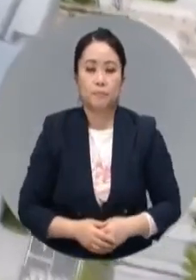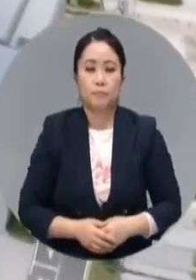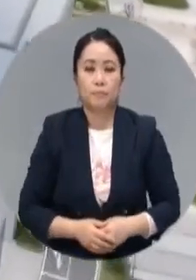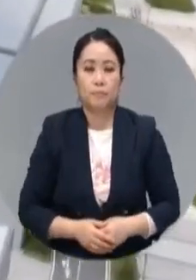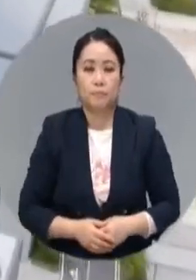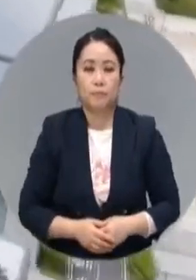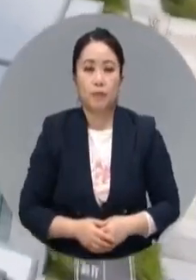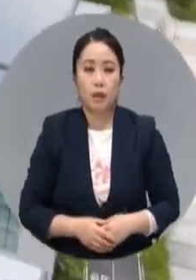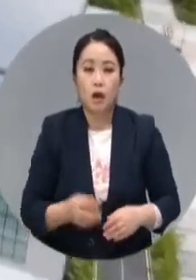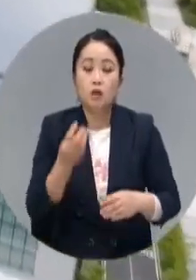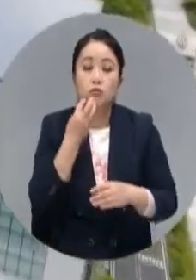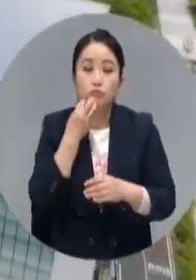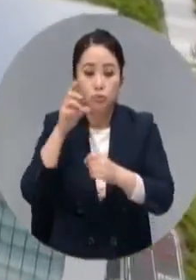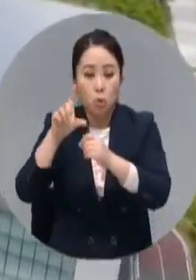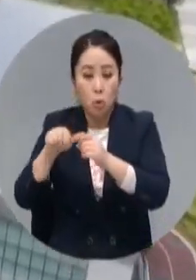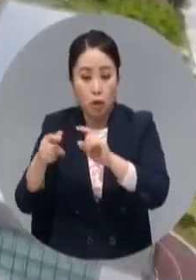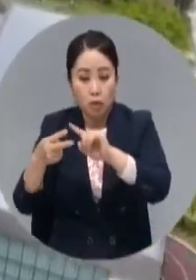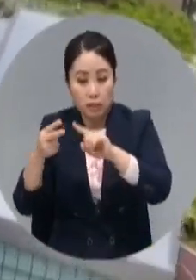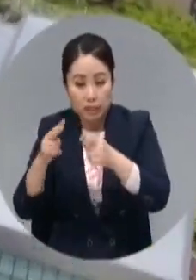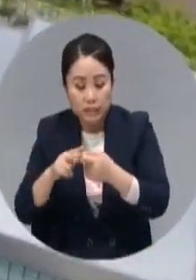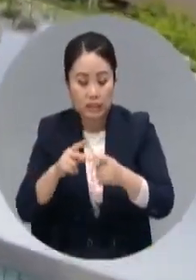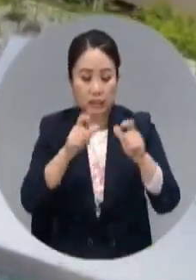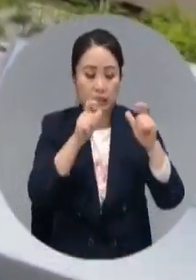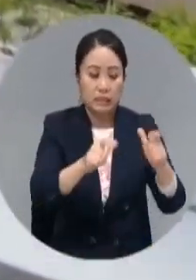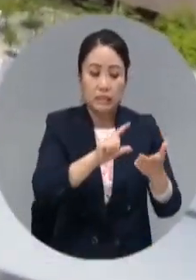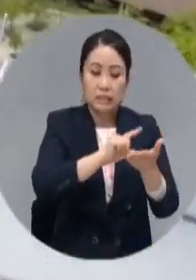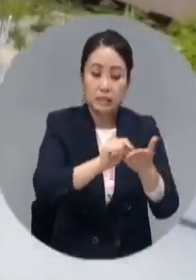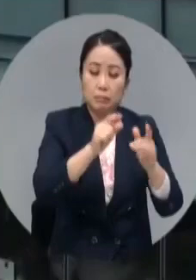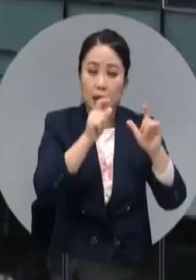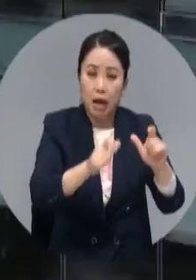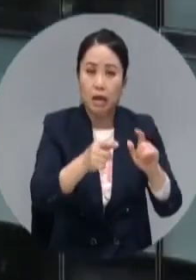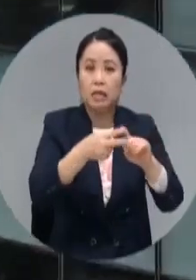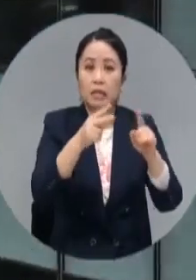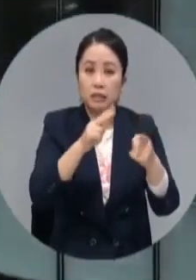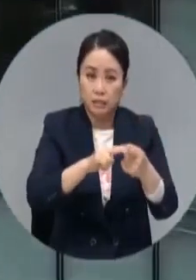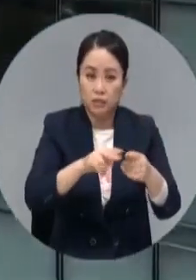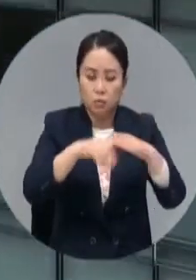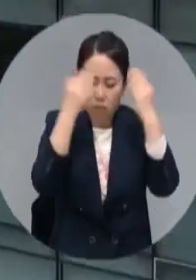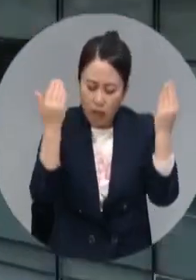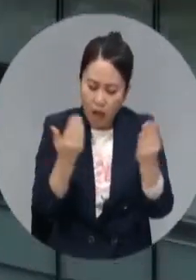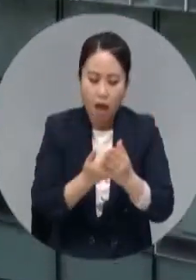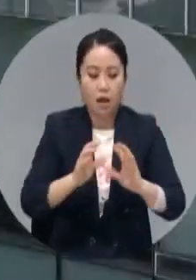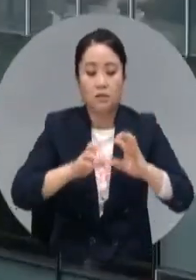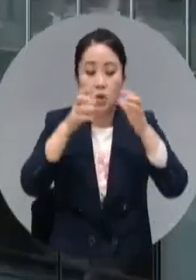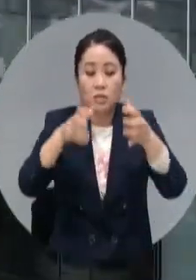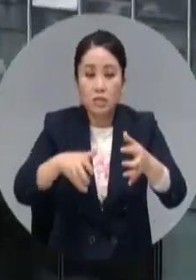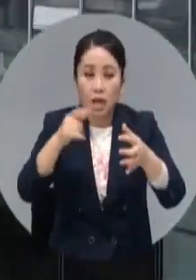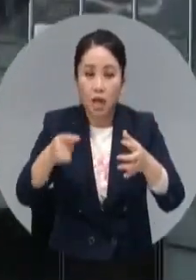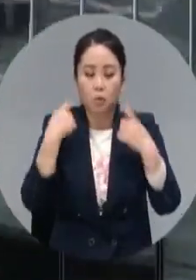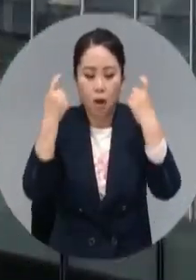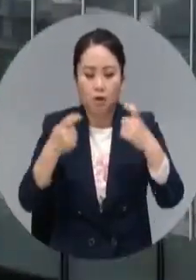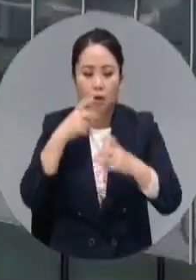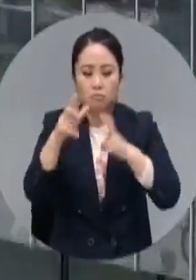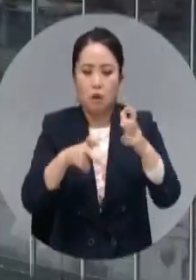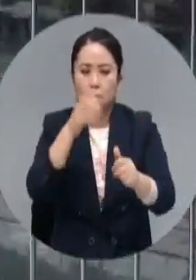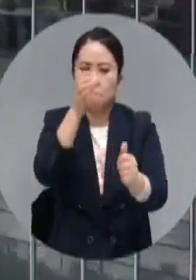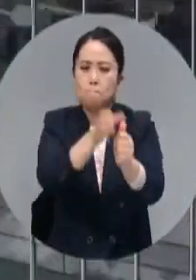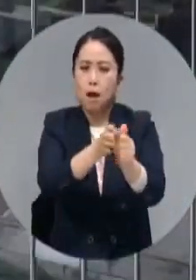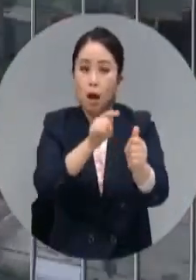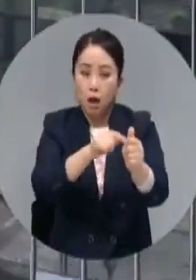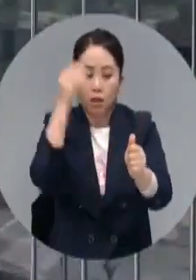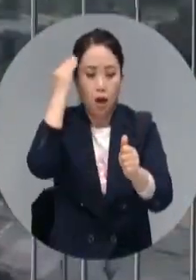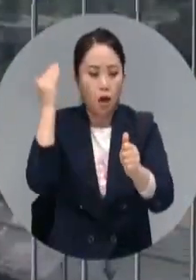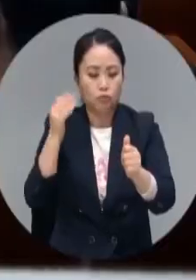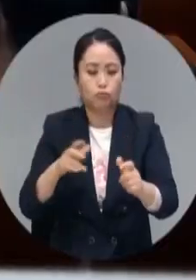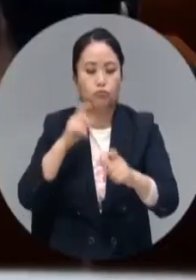기자입니다 수도 든 우리나라 전체의 관광 지능 사업을 이끌어 나가야 할 한국 관광공사